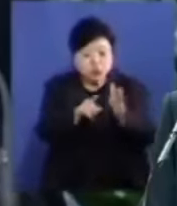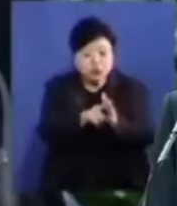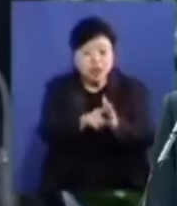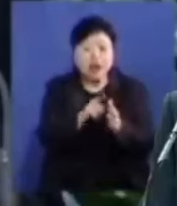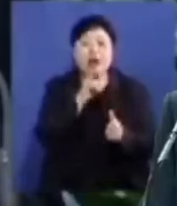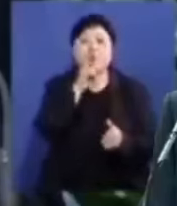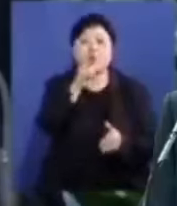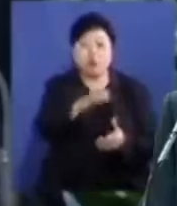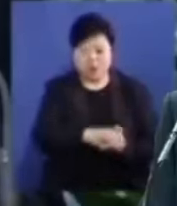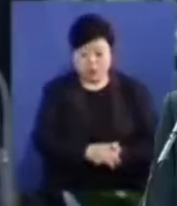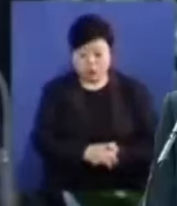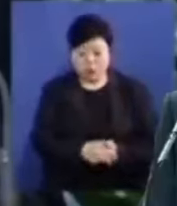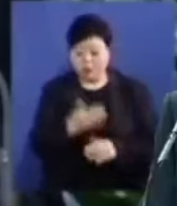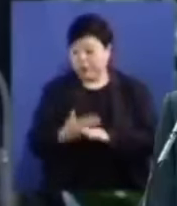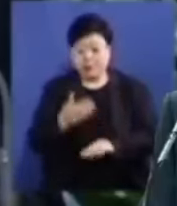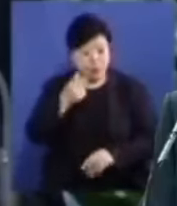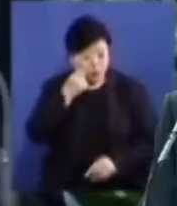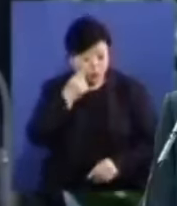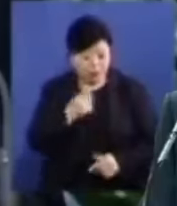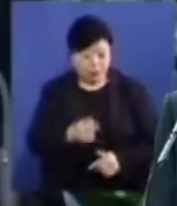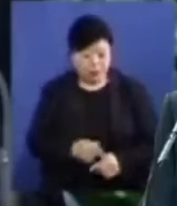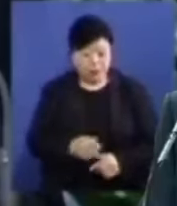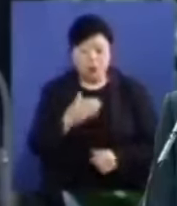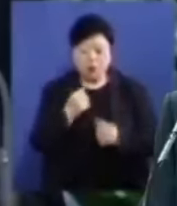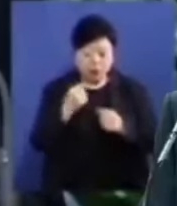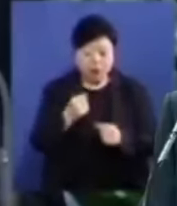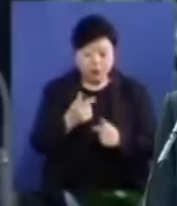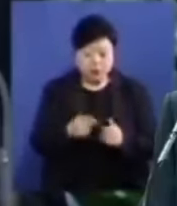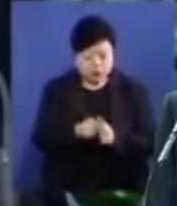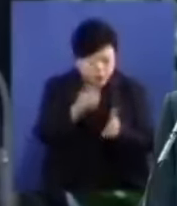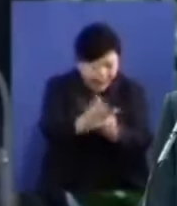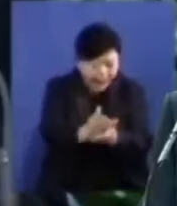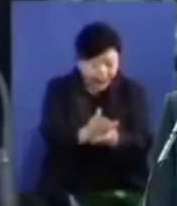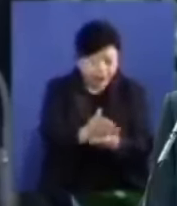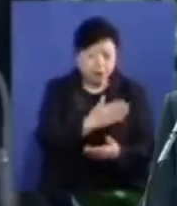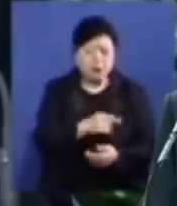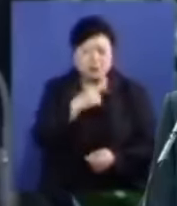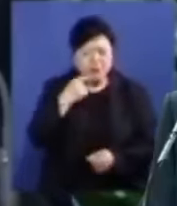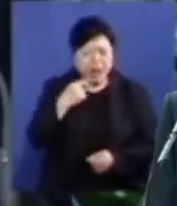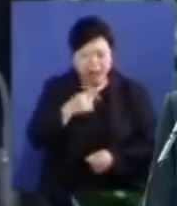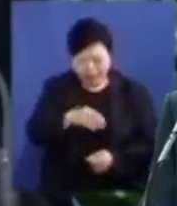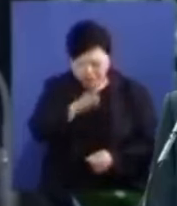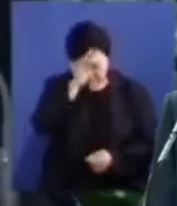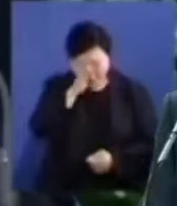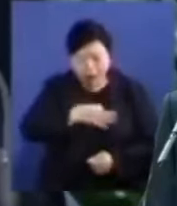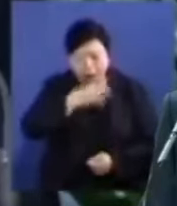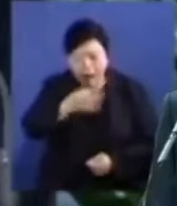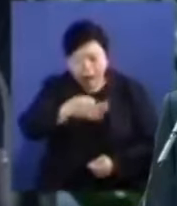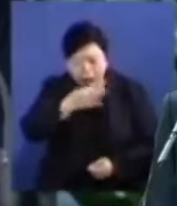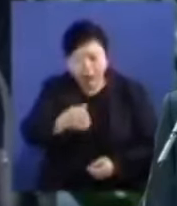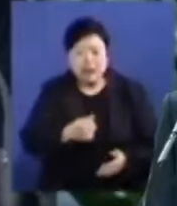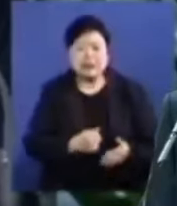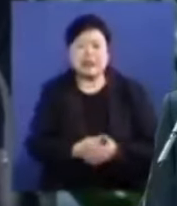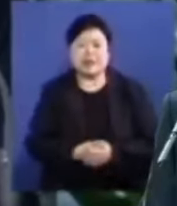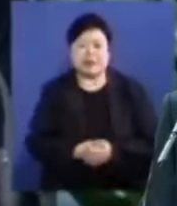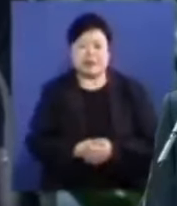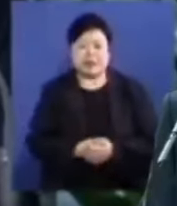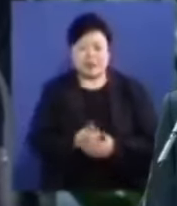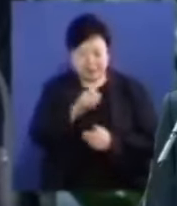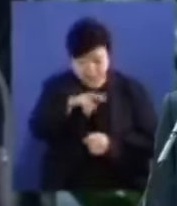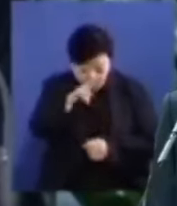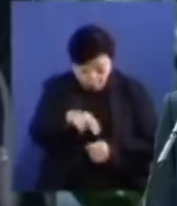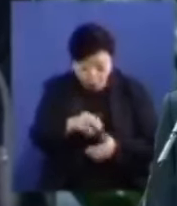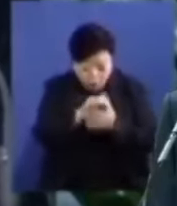건강했으면 절대로 예수 못 믿게 하는 것입니다. 그러나 죽게 되니까 성경책도 읽고